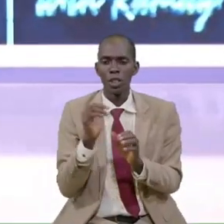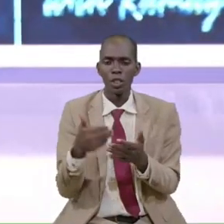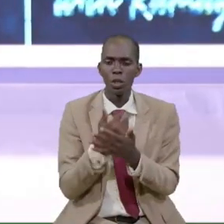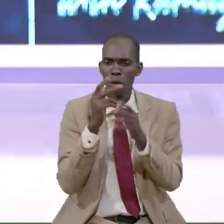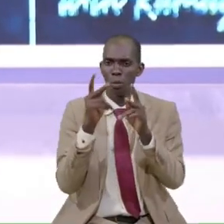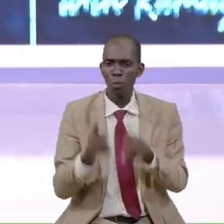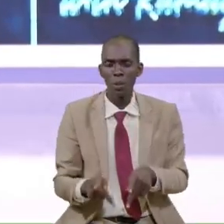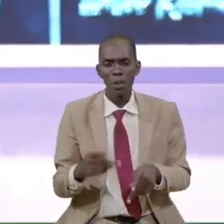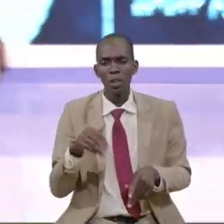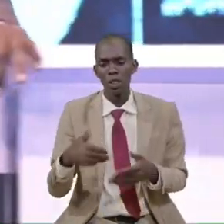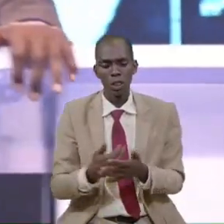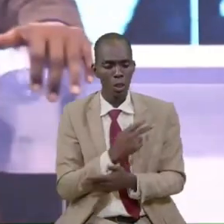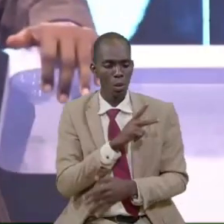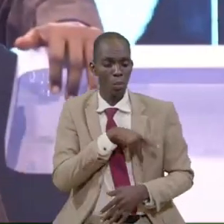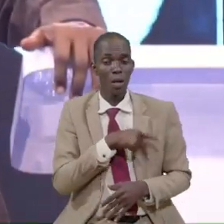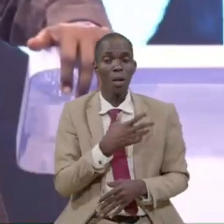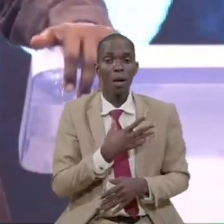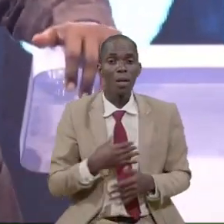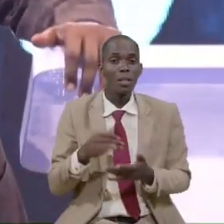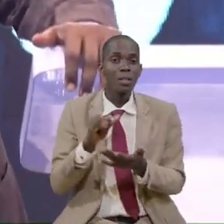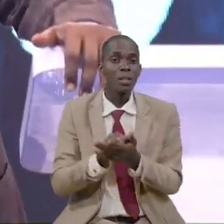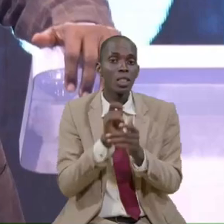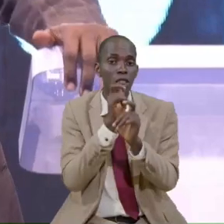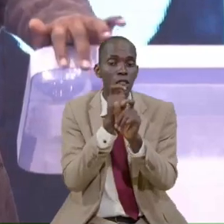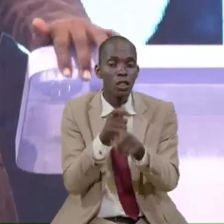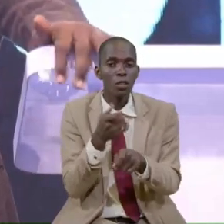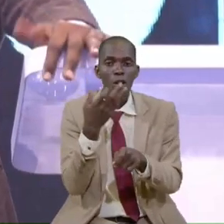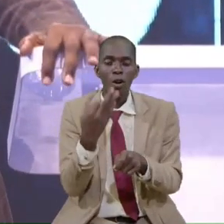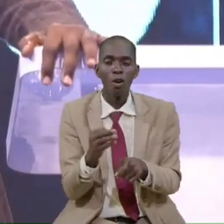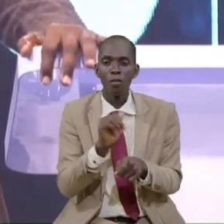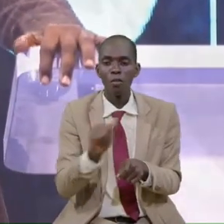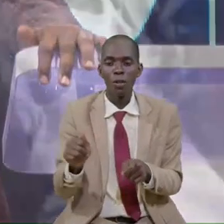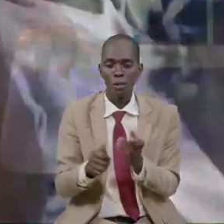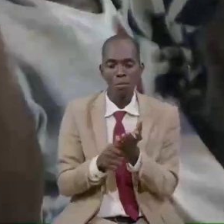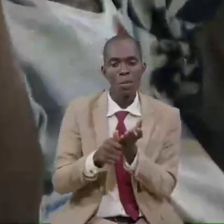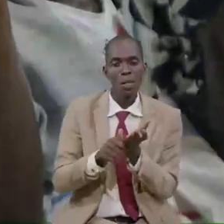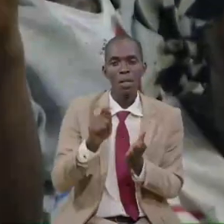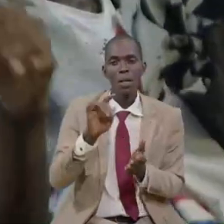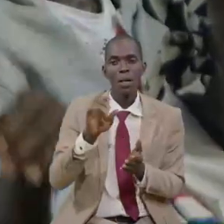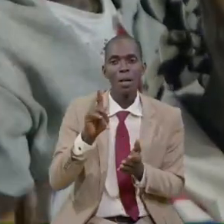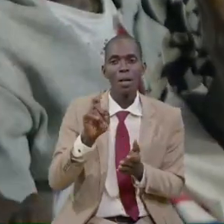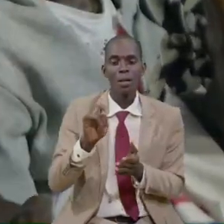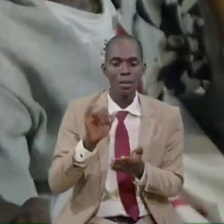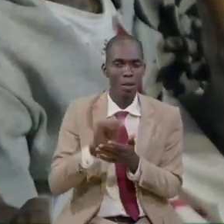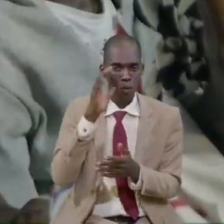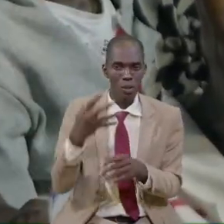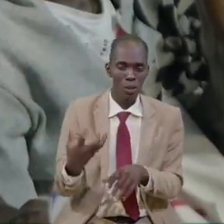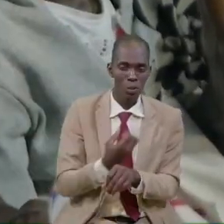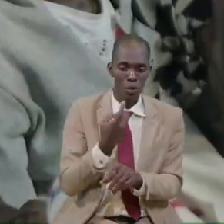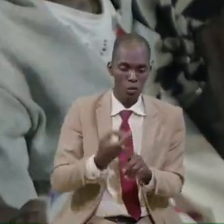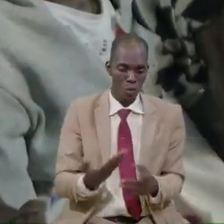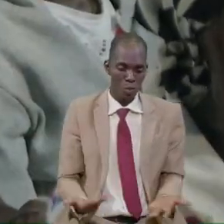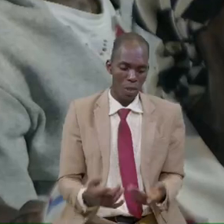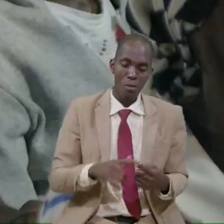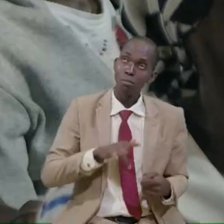une nouvelle personnalité, le don du billet qui va vous prendre de la terre au ciel.